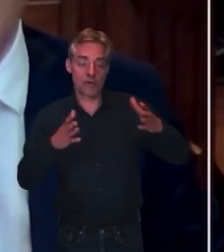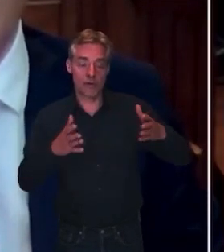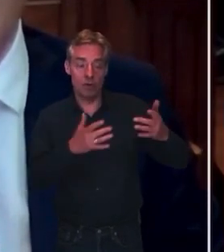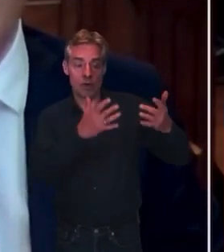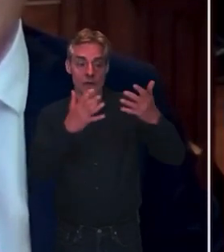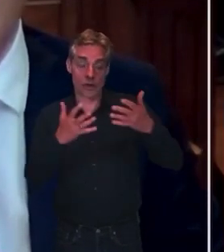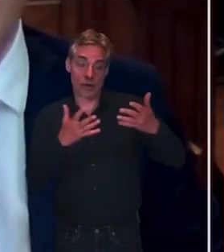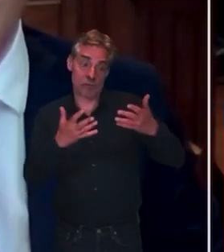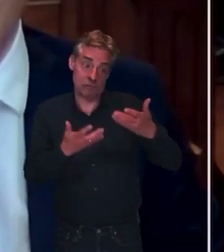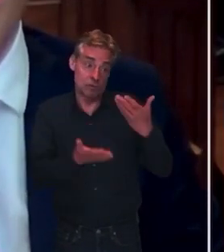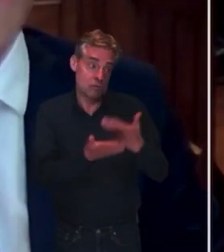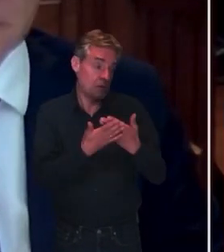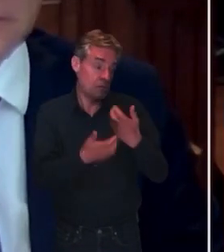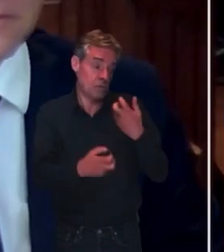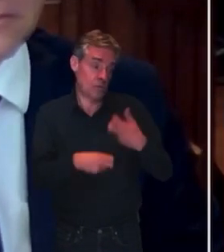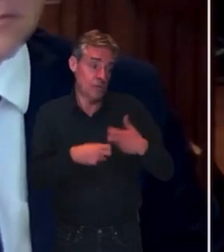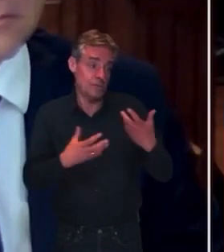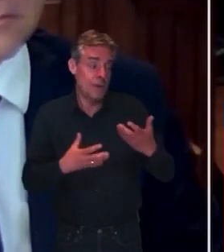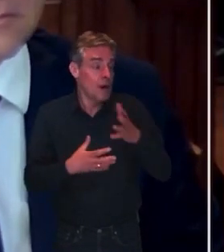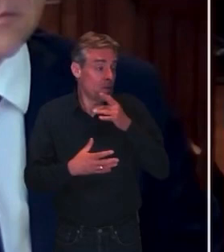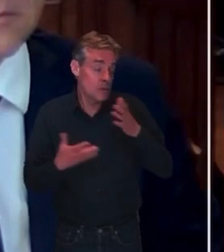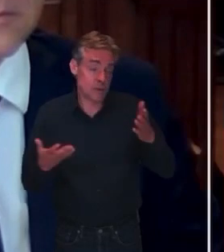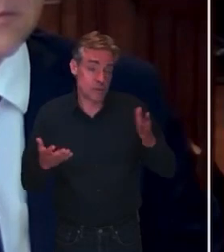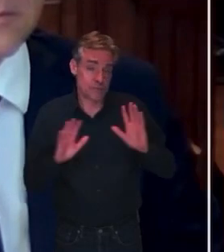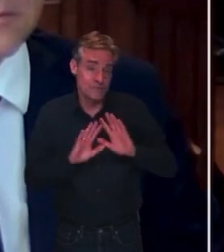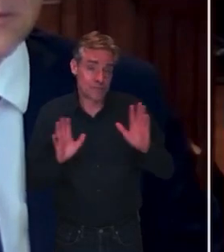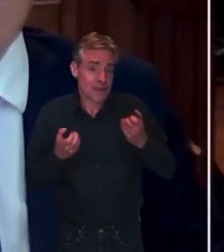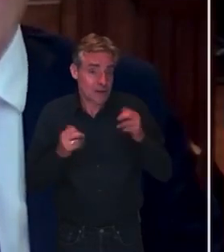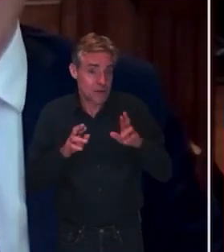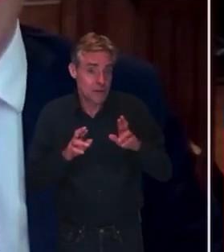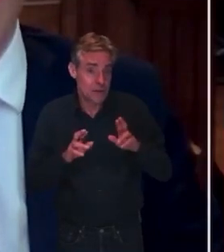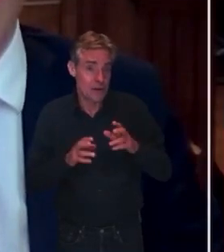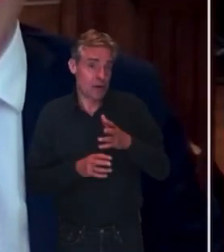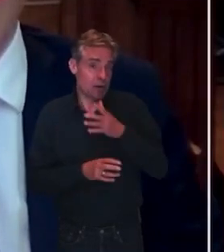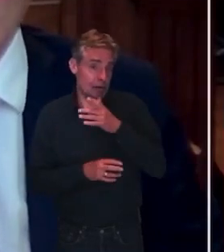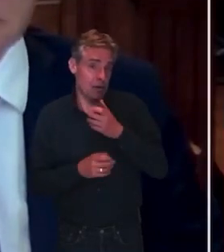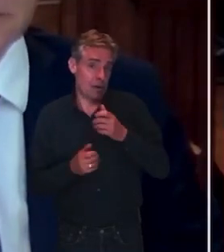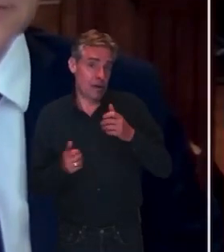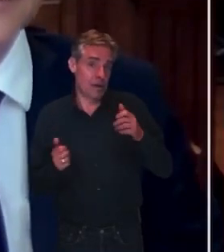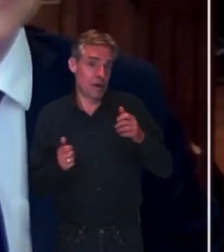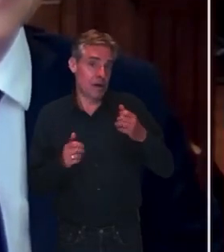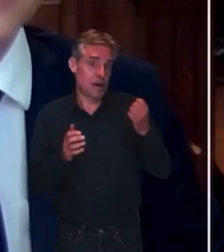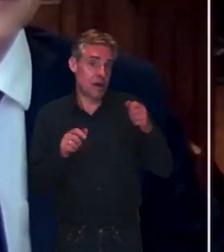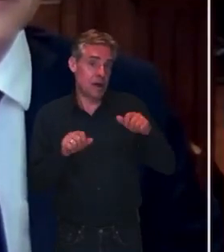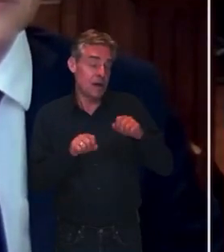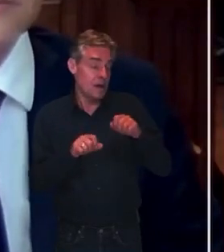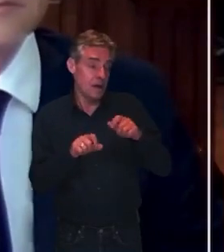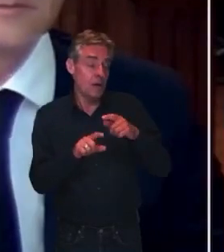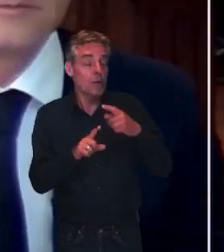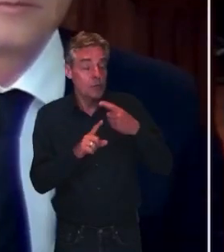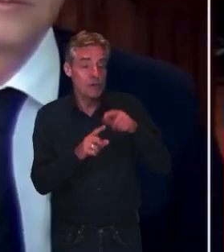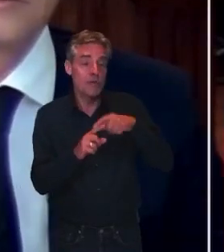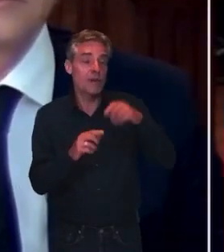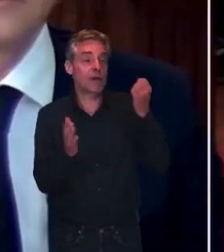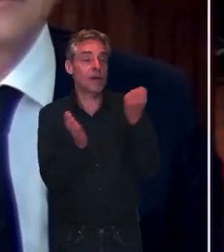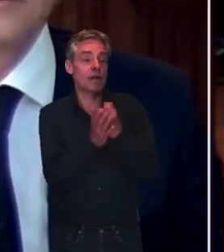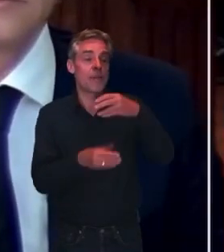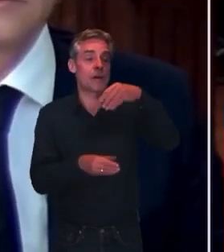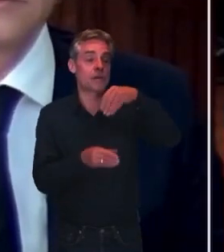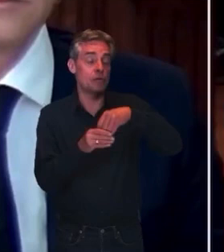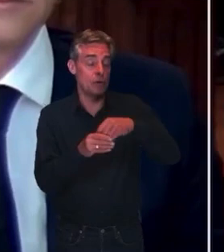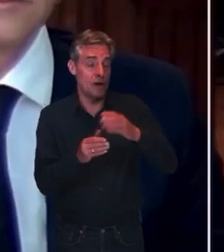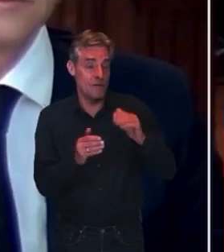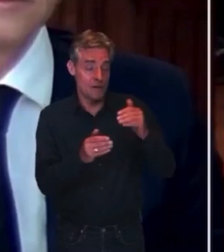sont têtus. Il est impossible, et certainement pas avec le label frugal, que vous arriviez en